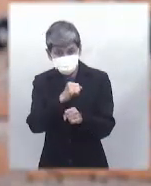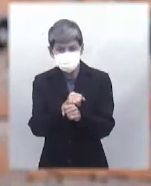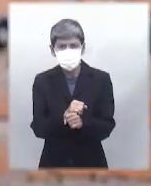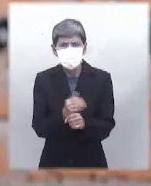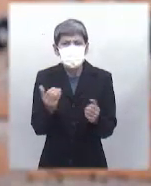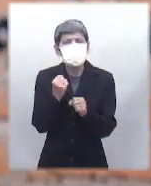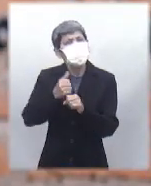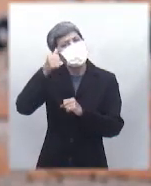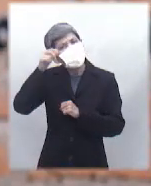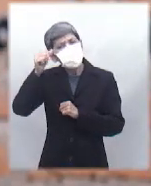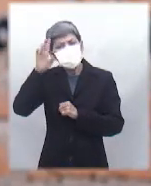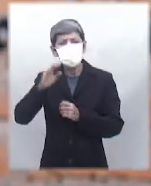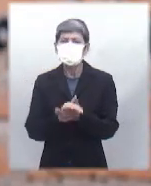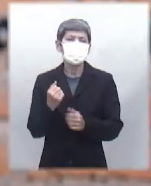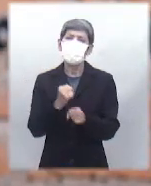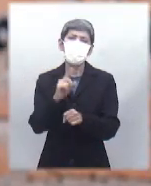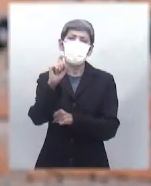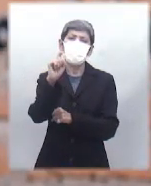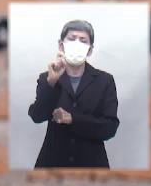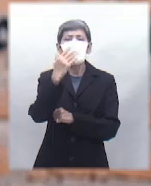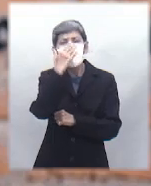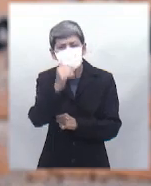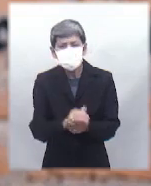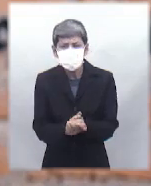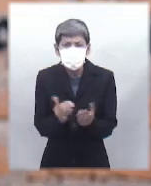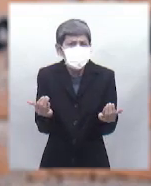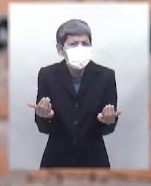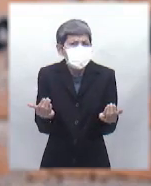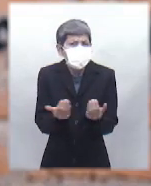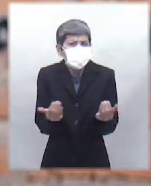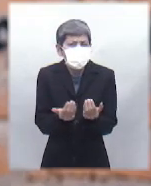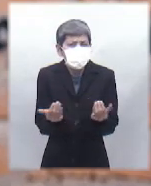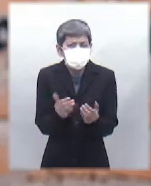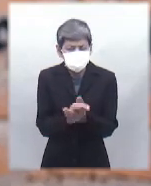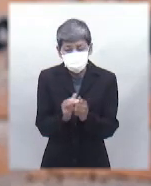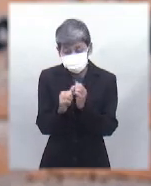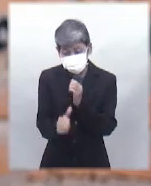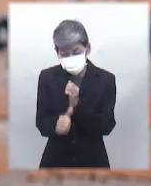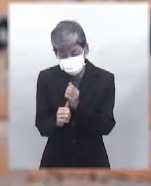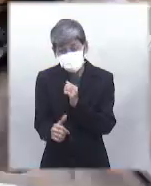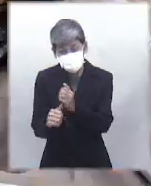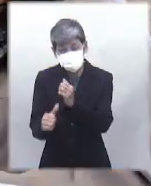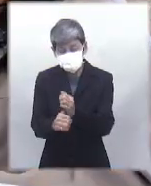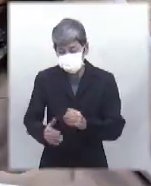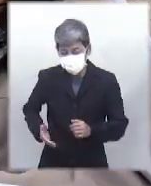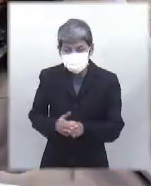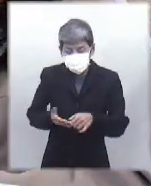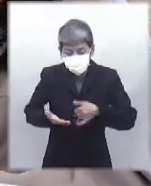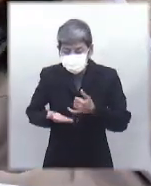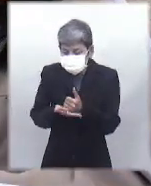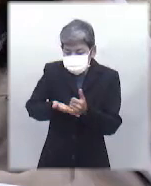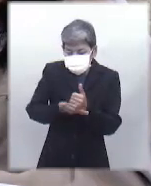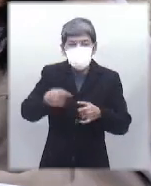น้องมาทำได้ 3-4วันปรากฏว่าทำไม่ได้เพราะอะไรอ่ะเพราะว่าตอนที่เขาถ่ายอุจจาระเนี่ยล้างก้นไม่